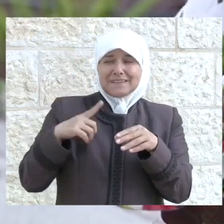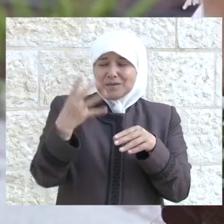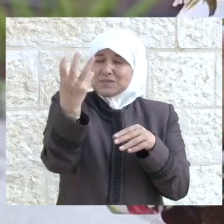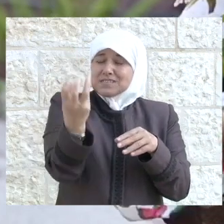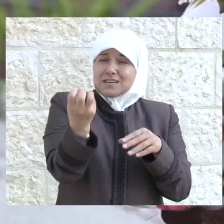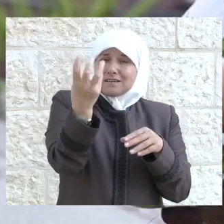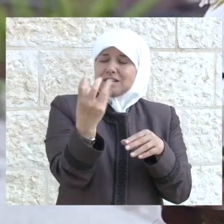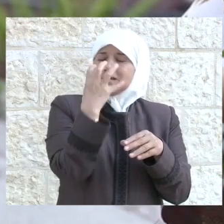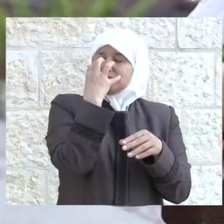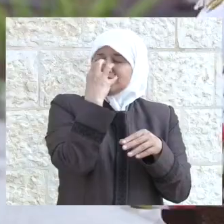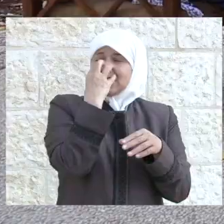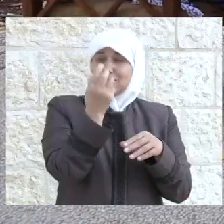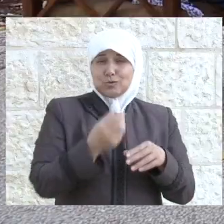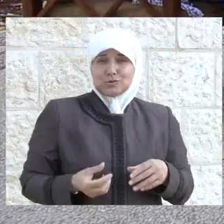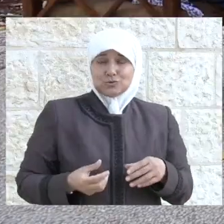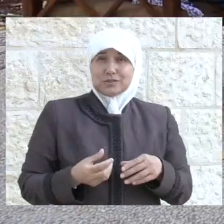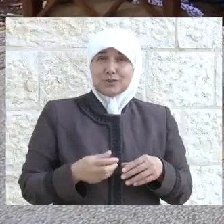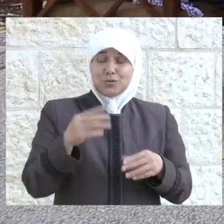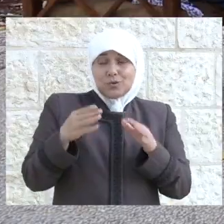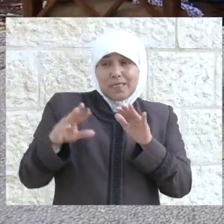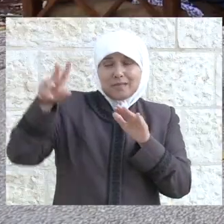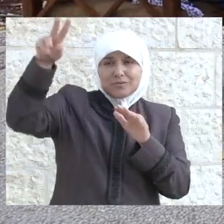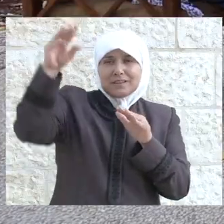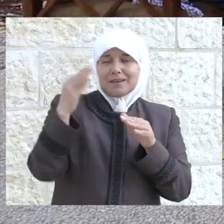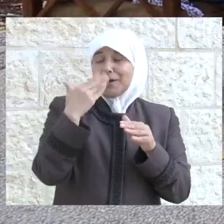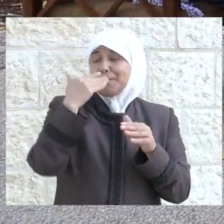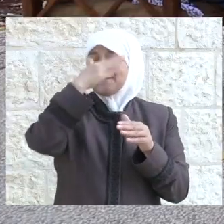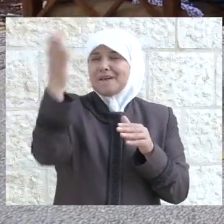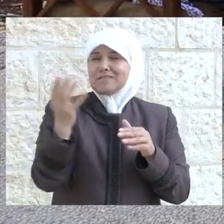انت بتتنفسي بس ما في اكسجين في الجو. ياسمين بتحكي وانا قاعده بتخيل.